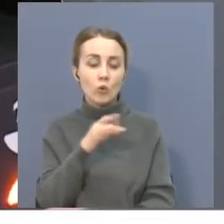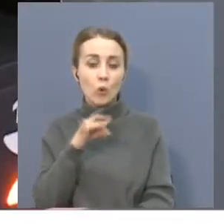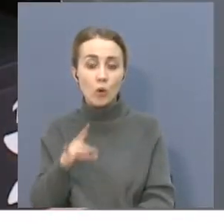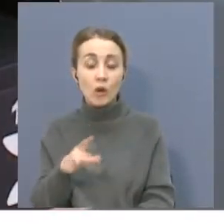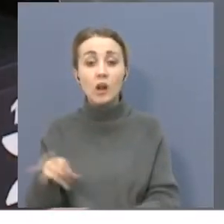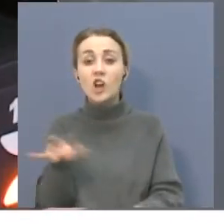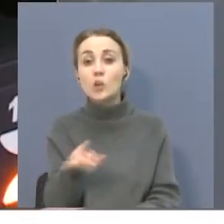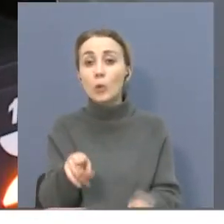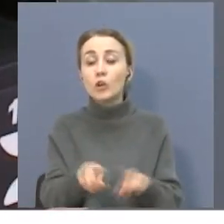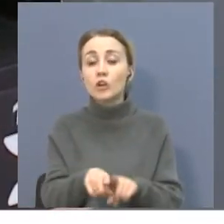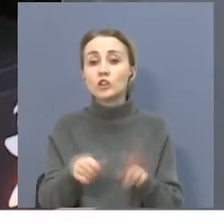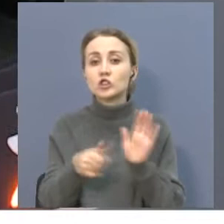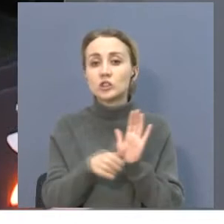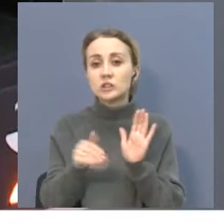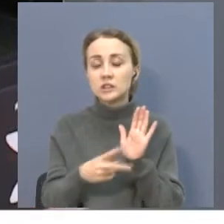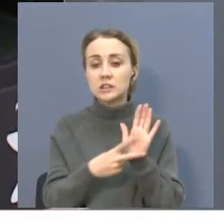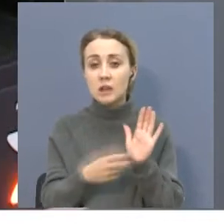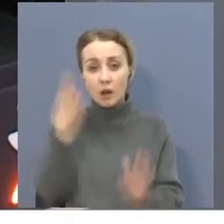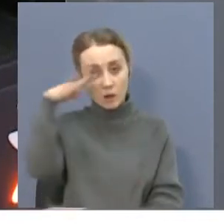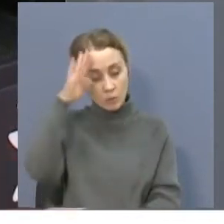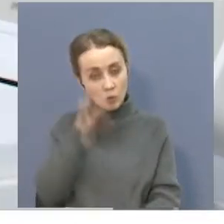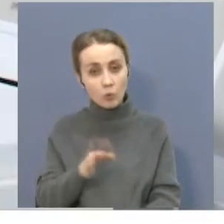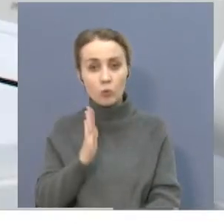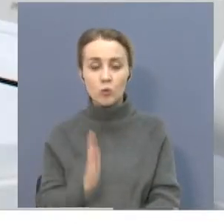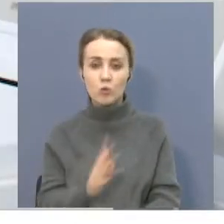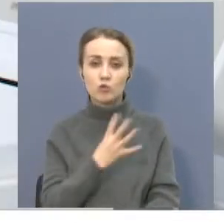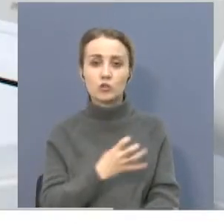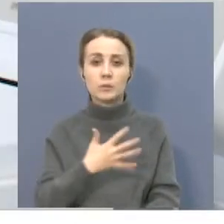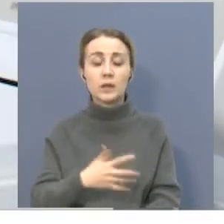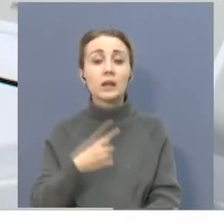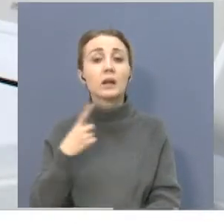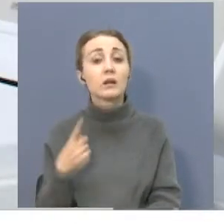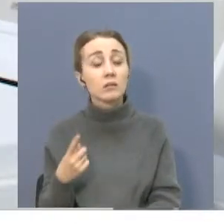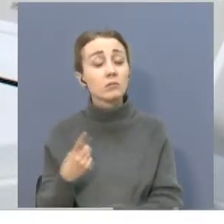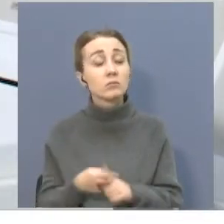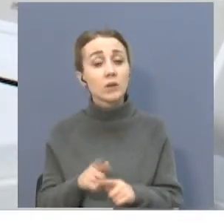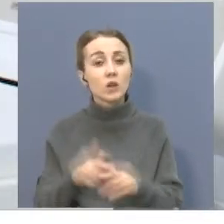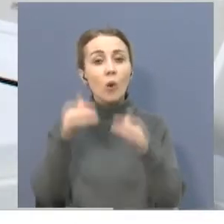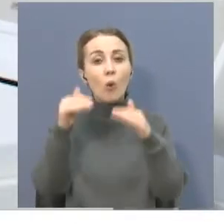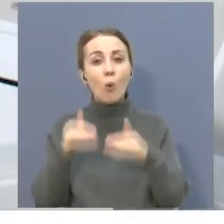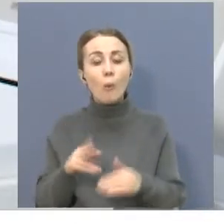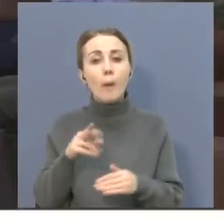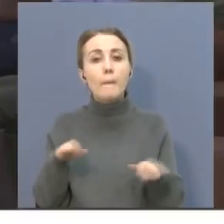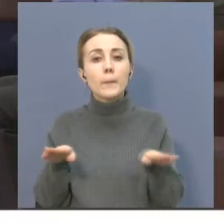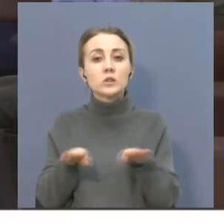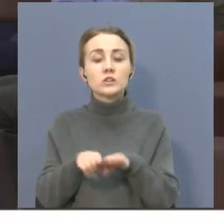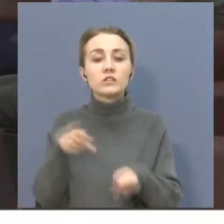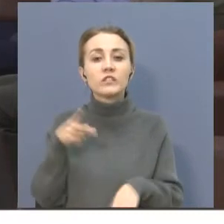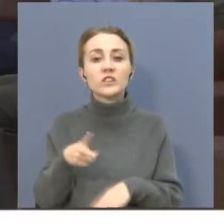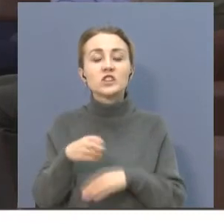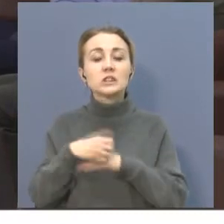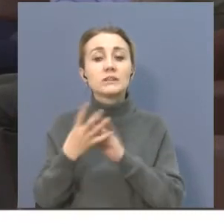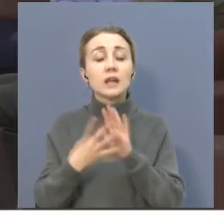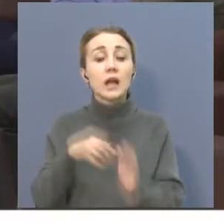451. 2019 жылмен салыстырғанда көрсеткіш айтарлықтай төмендеген. Статистика антигендердің кең таралған үйлесімі бар